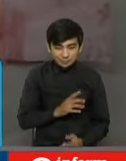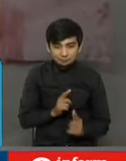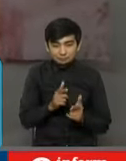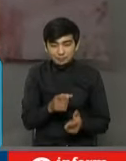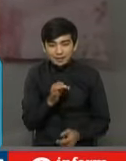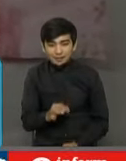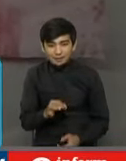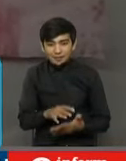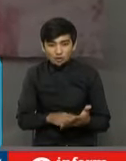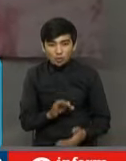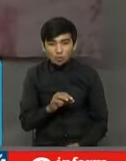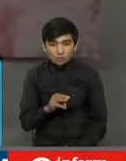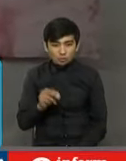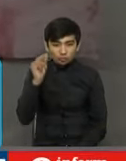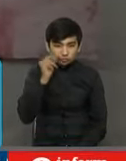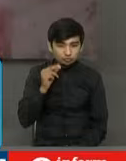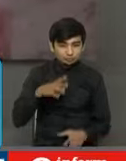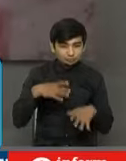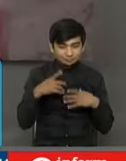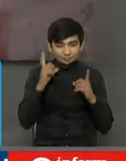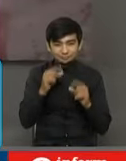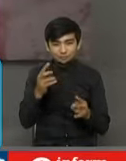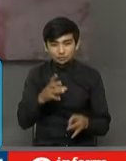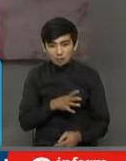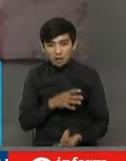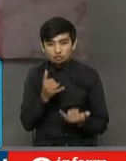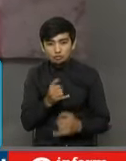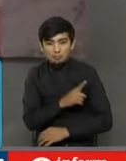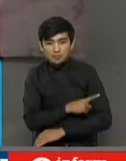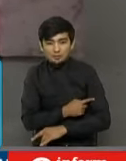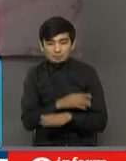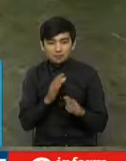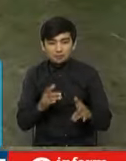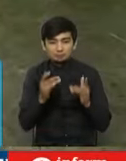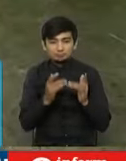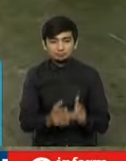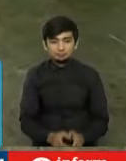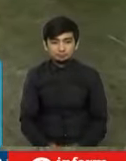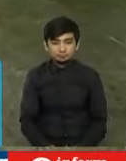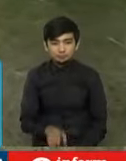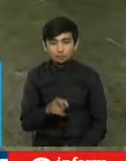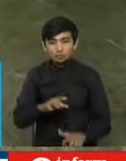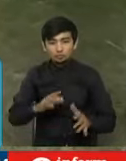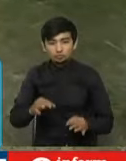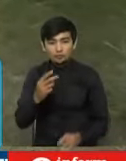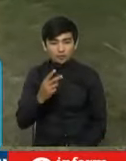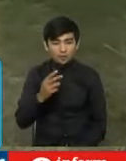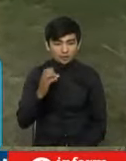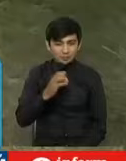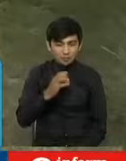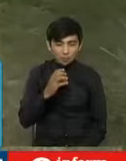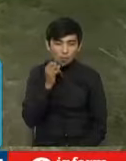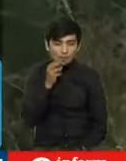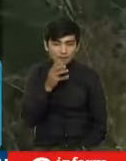қабылданыпты. Отарға оқу жаттығуға аттанбақшы болған ол қазір аурухана төсегінде жатыр. Оқиға 2-ші қыркүйек күні түс